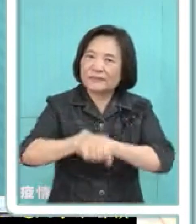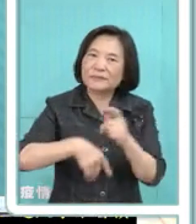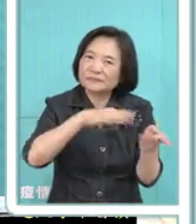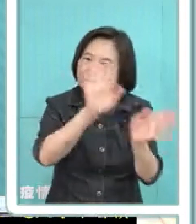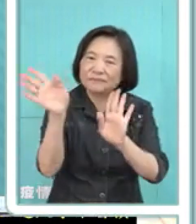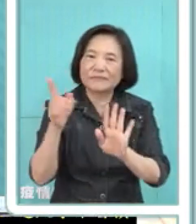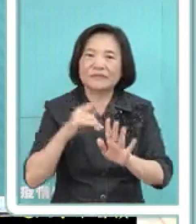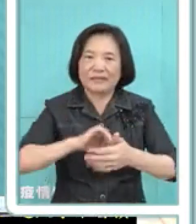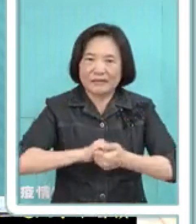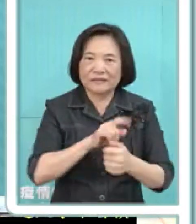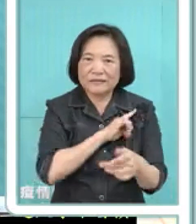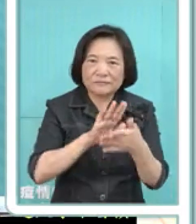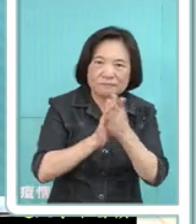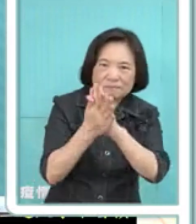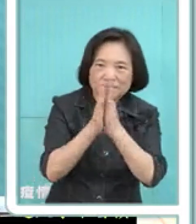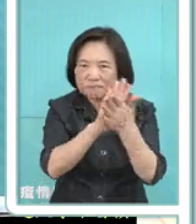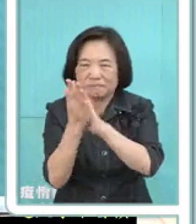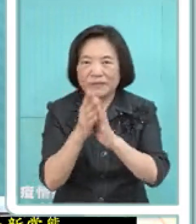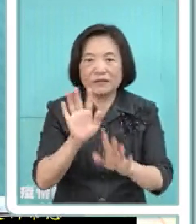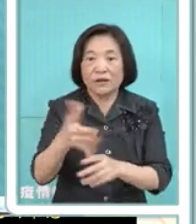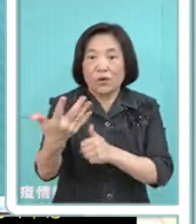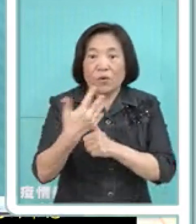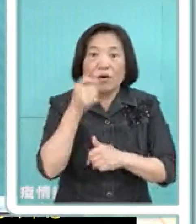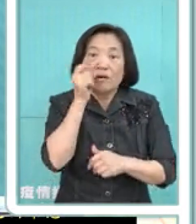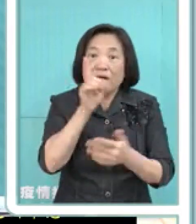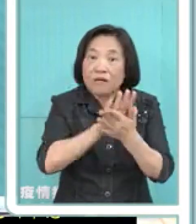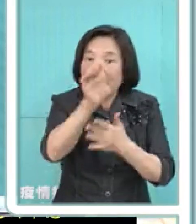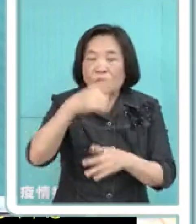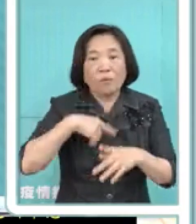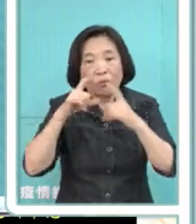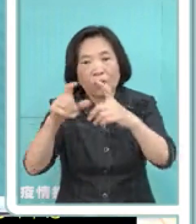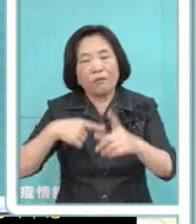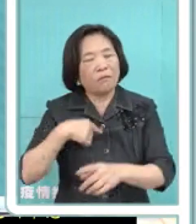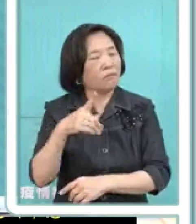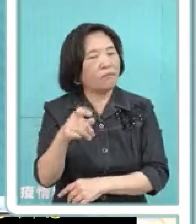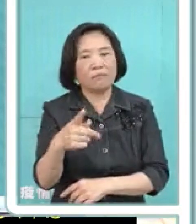这样。你现在问我一个月以后的事情，我没办法回答。